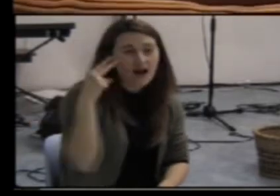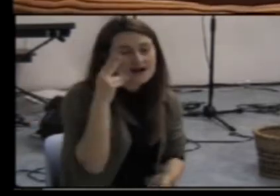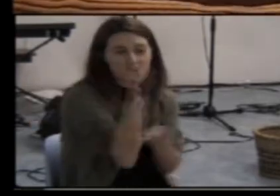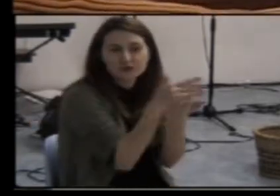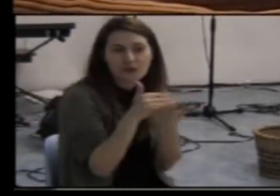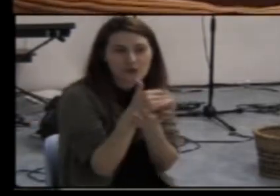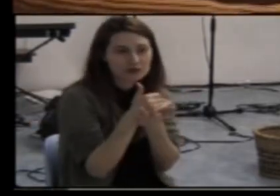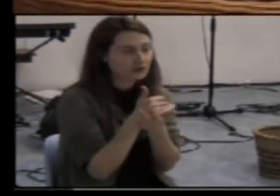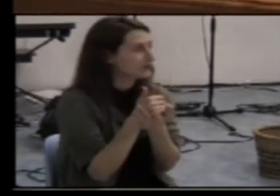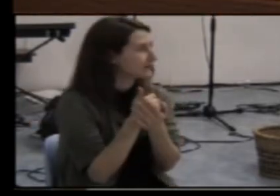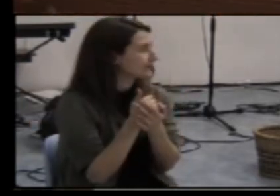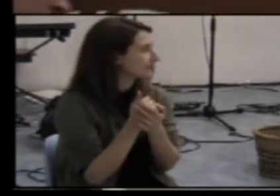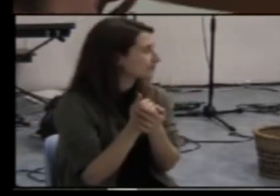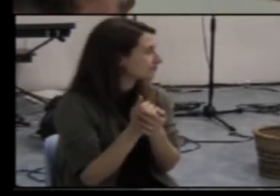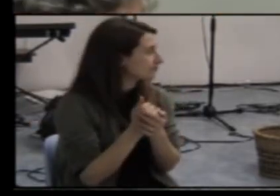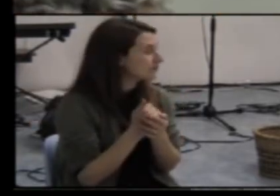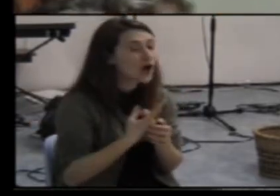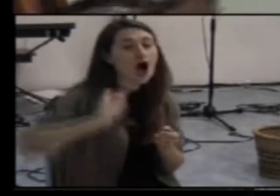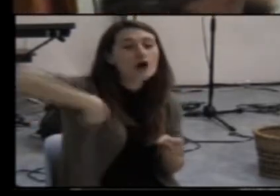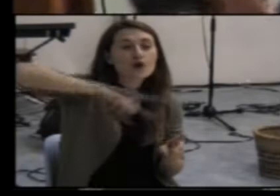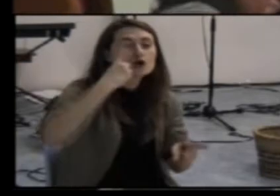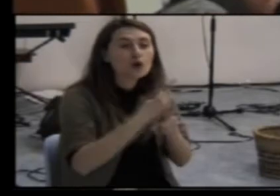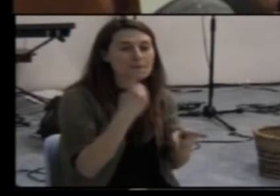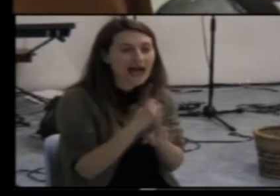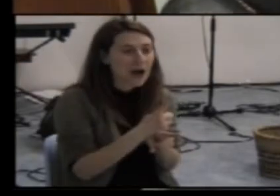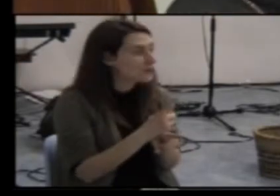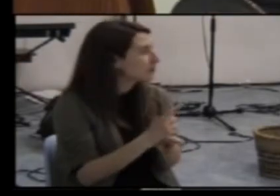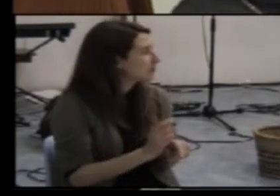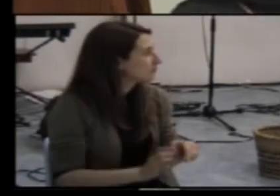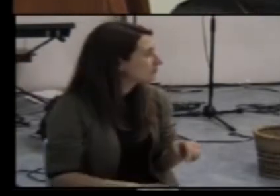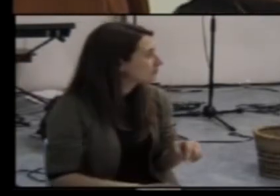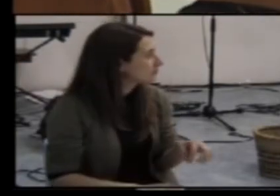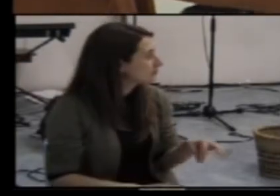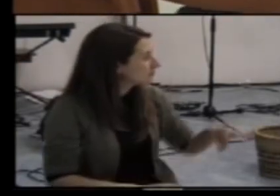una condizione. Noi dobbiamo essere,